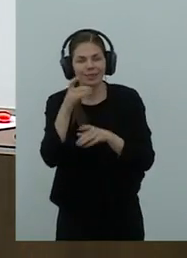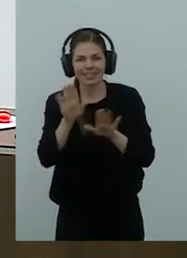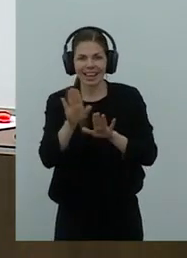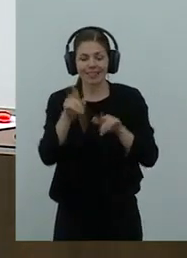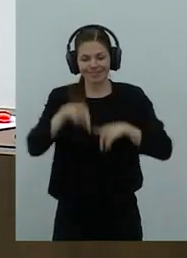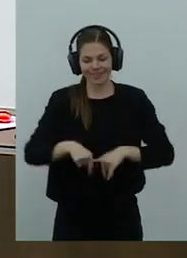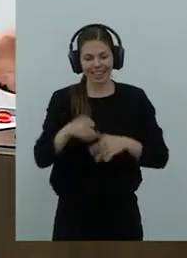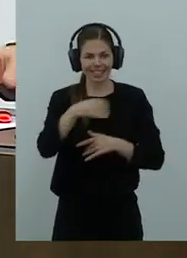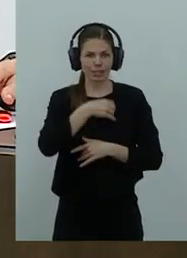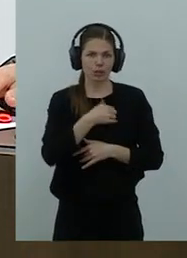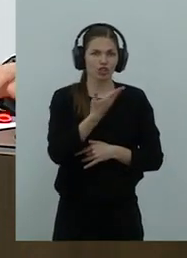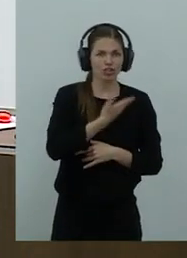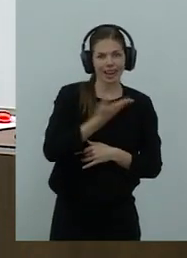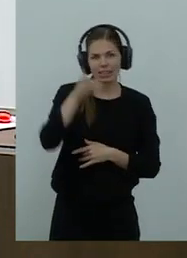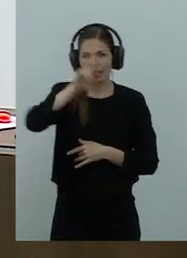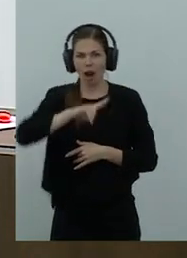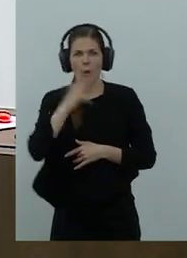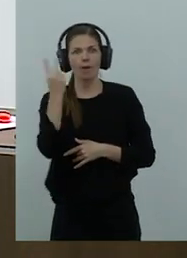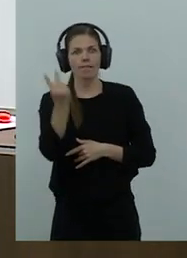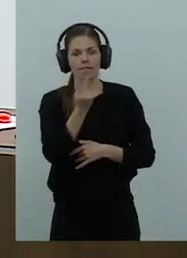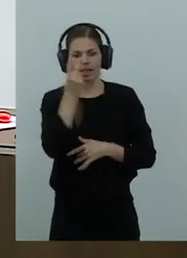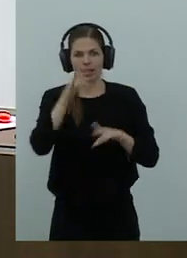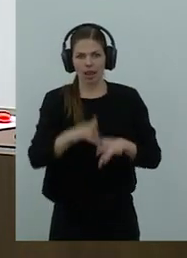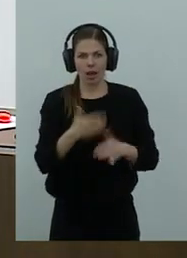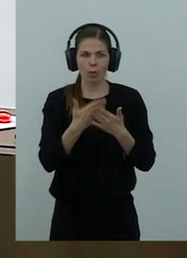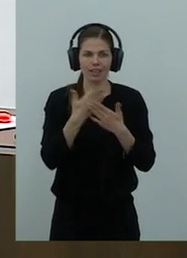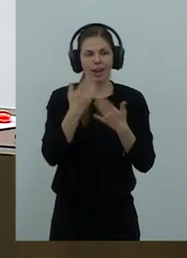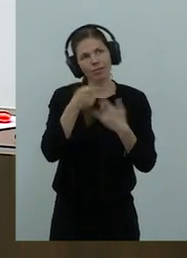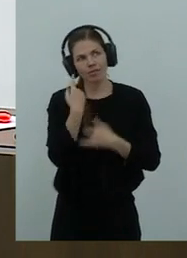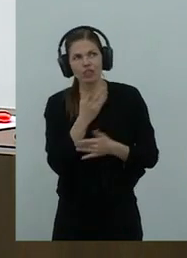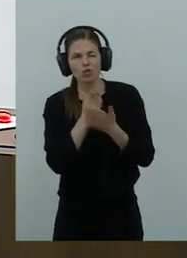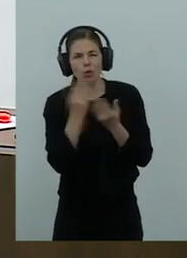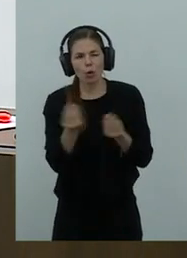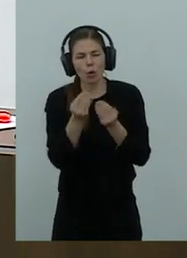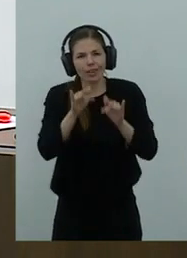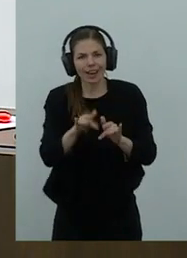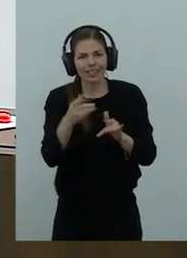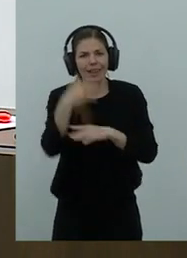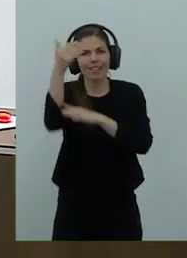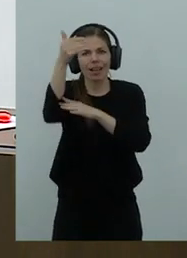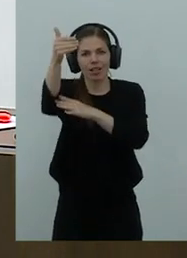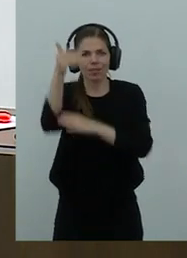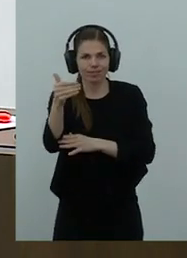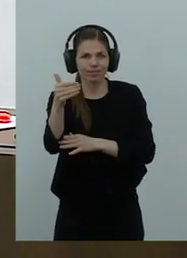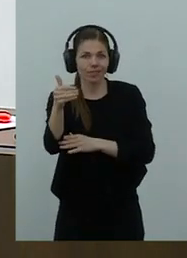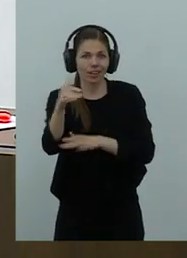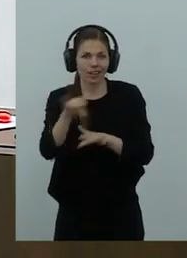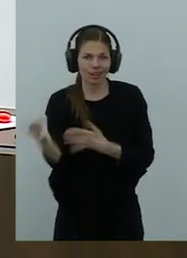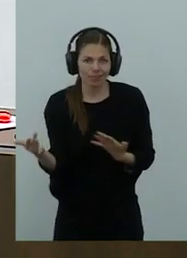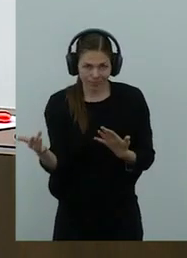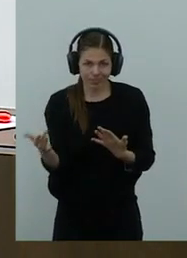Salzburg und es gäbe genügend Gründe, die Fahnen auf Halbmast zu setzen. Ab dem heutigen Tag gibt es in Salzburg